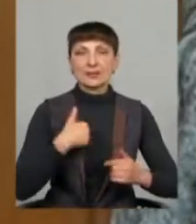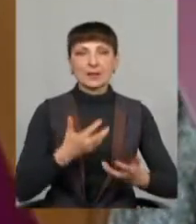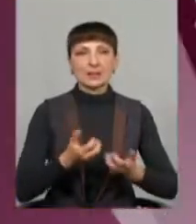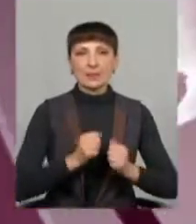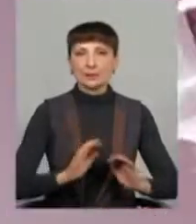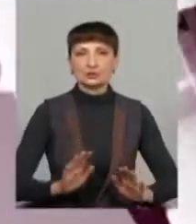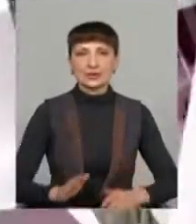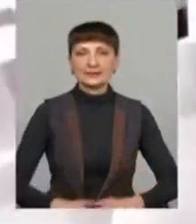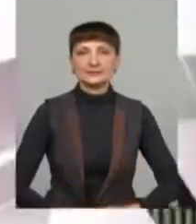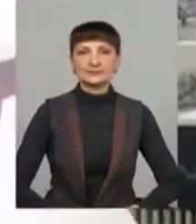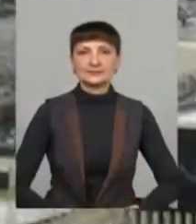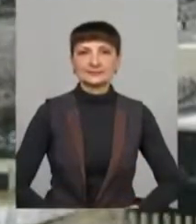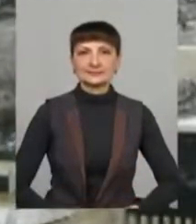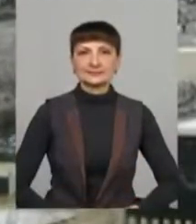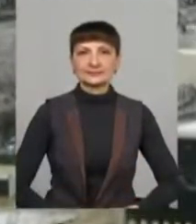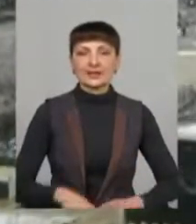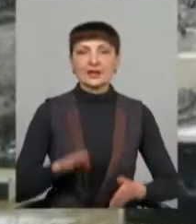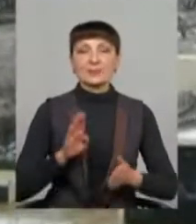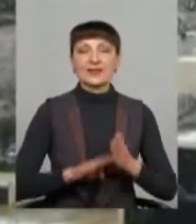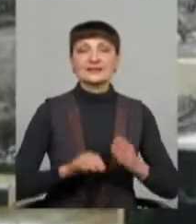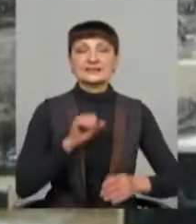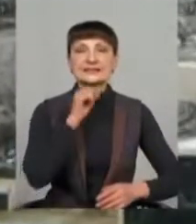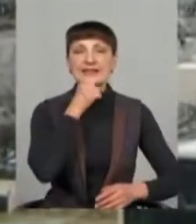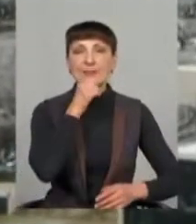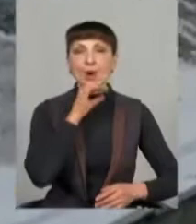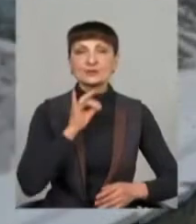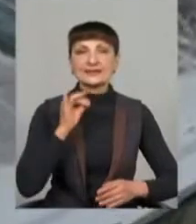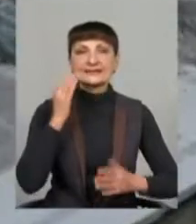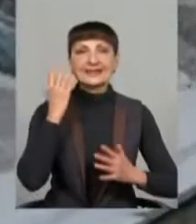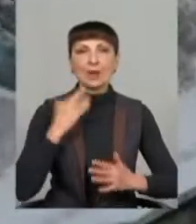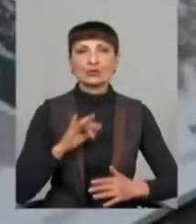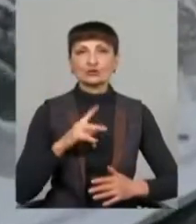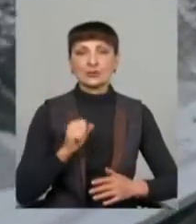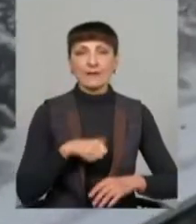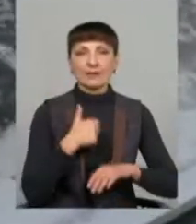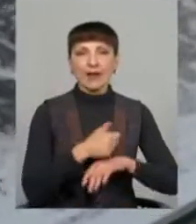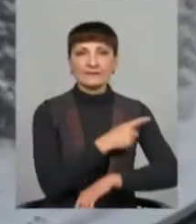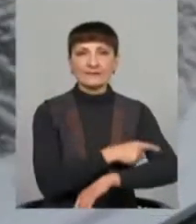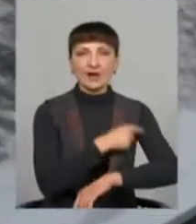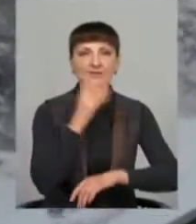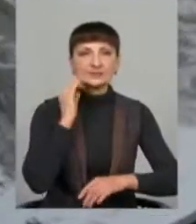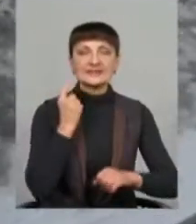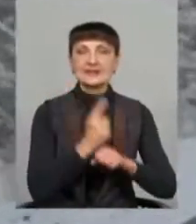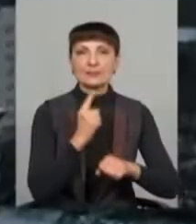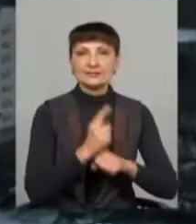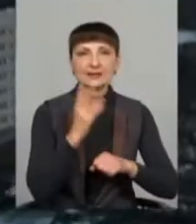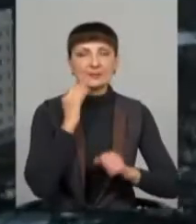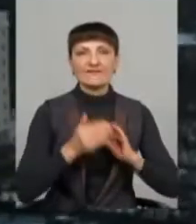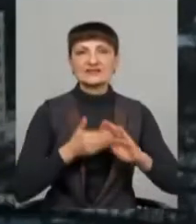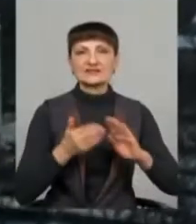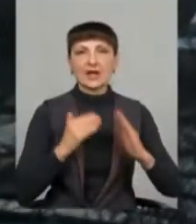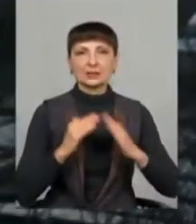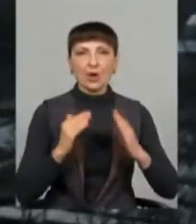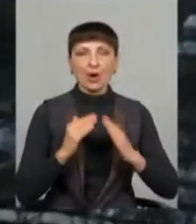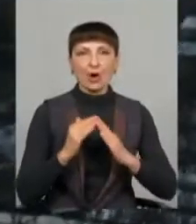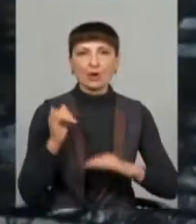получили. Без Деда Мороза и Снегурочки. Главный санитарный врач Алматы запретил горожанам вызывать на дом